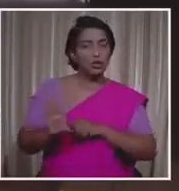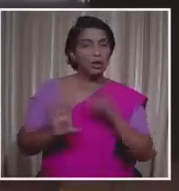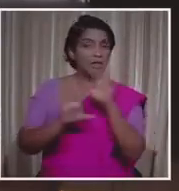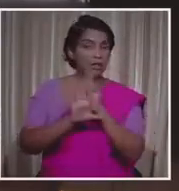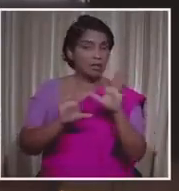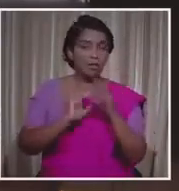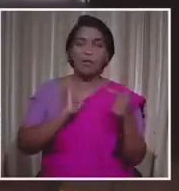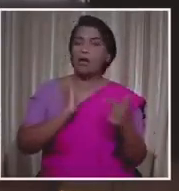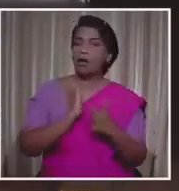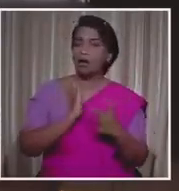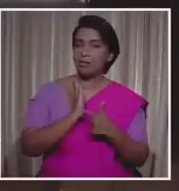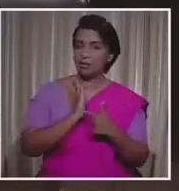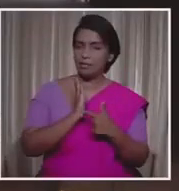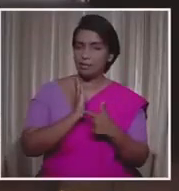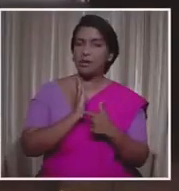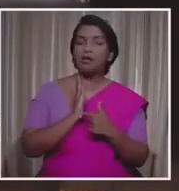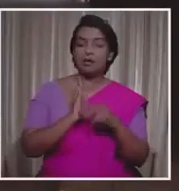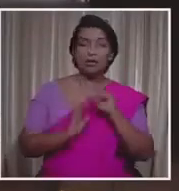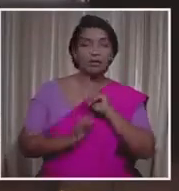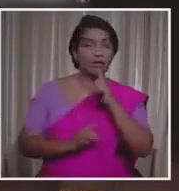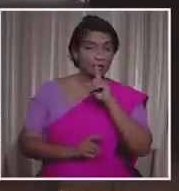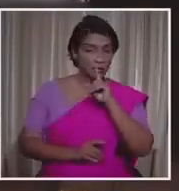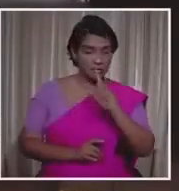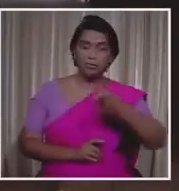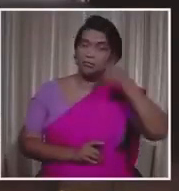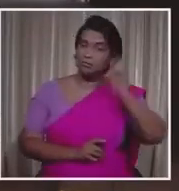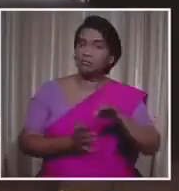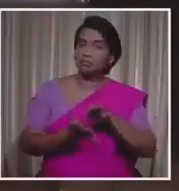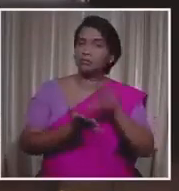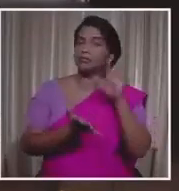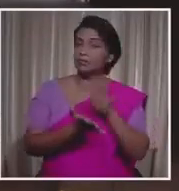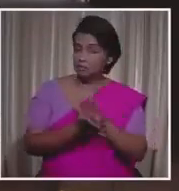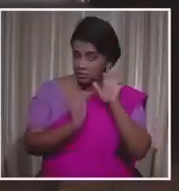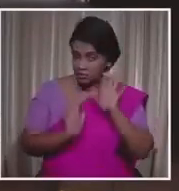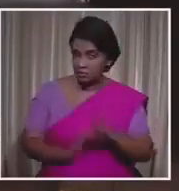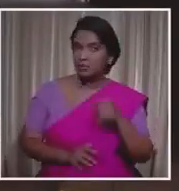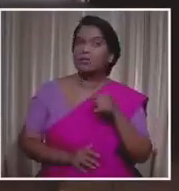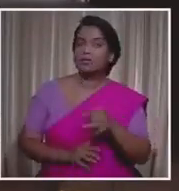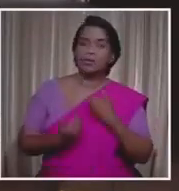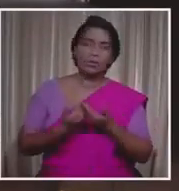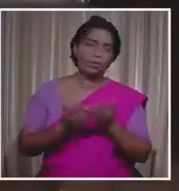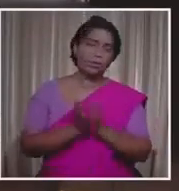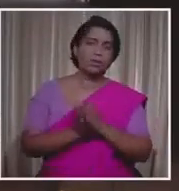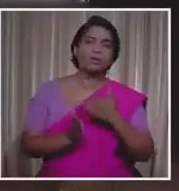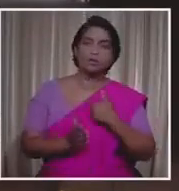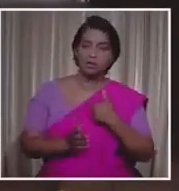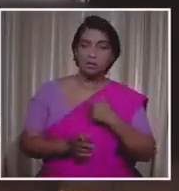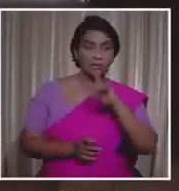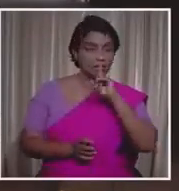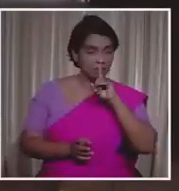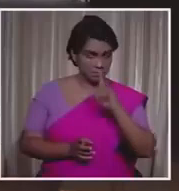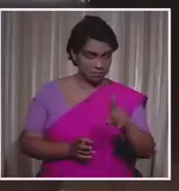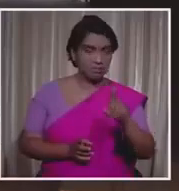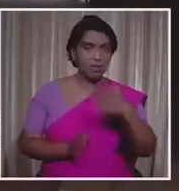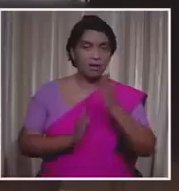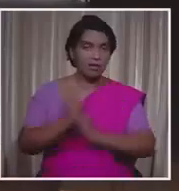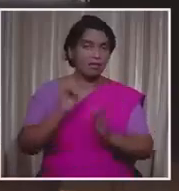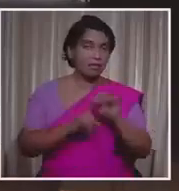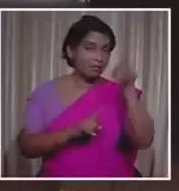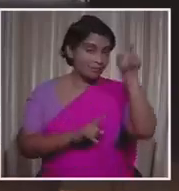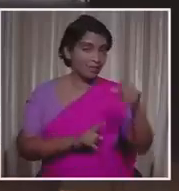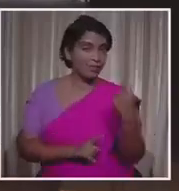වැනි අඟහරුවාදා යෝජනා කර ස්ථිර කරනු ලැබුවහොත් මා විසින් එසේ යෝජනා කරනු ලැබූ